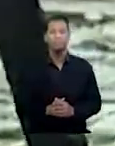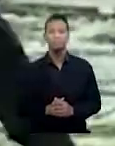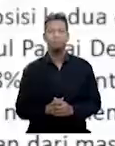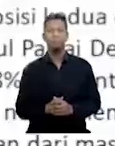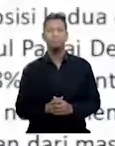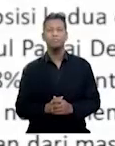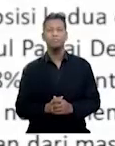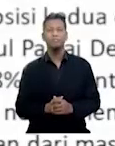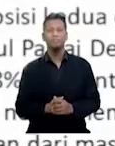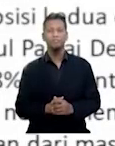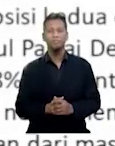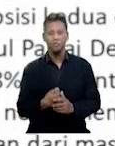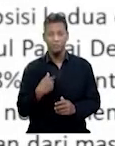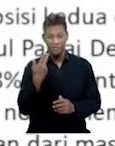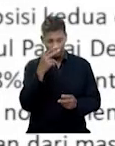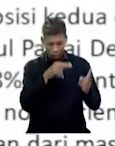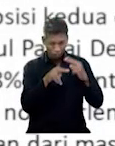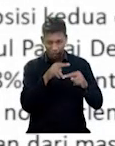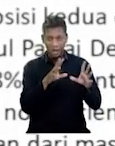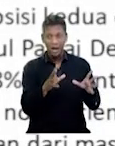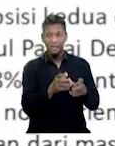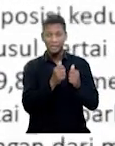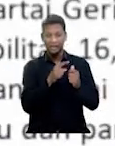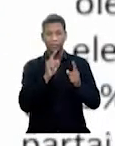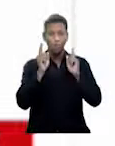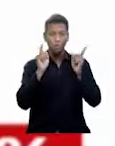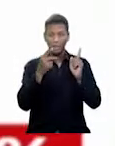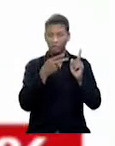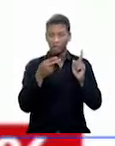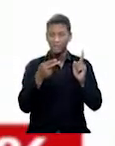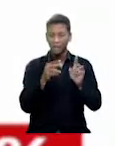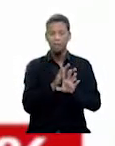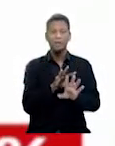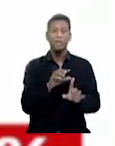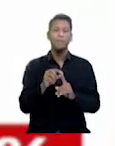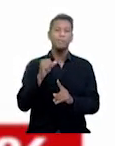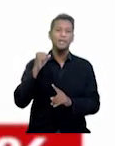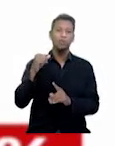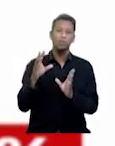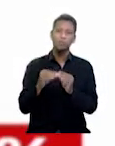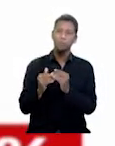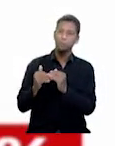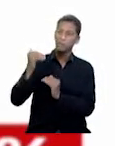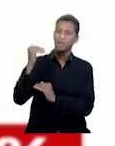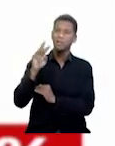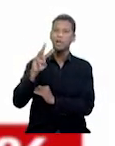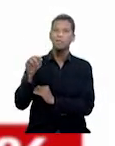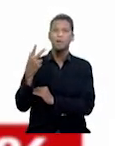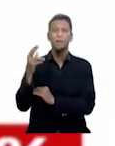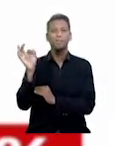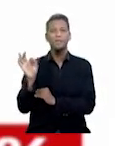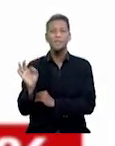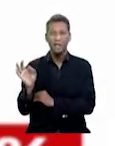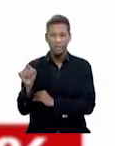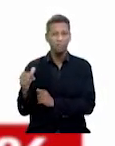Dari hasil survei Political Weather Station, Partai Perindo berhasil mendapatkan elektabilitas 3,8%. Unggul atas Partai